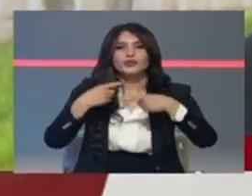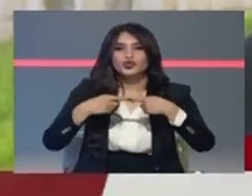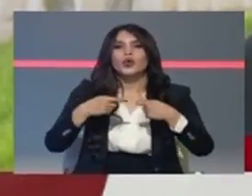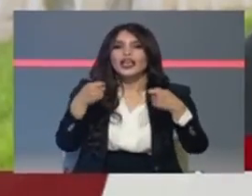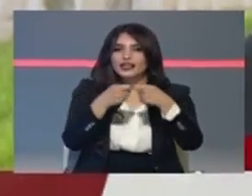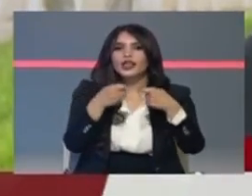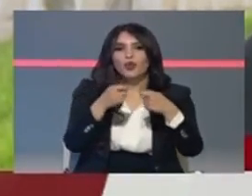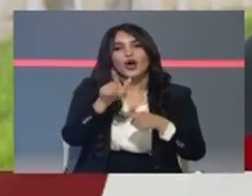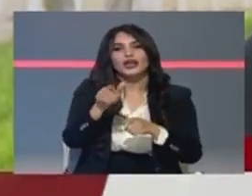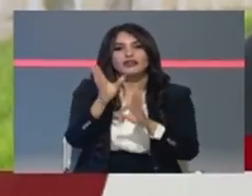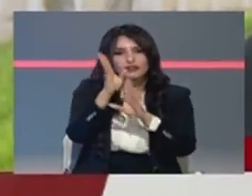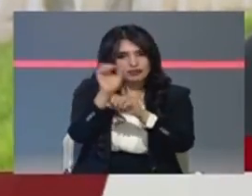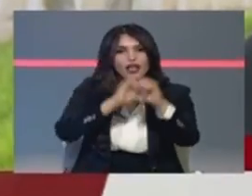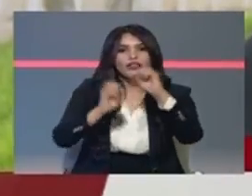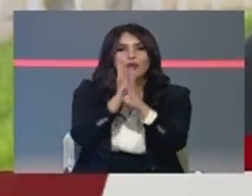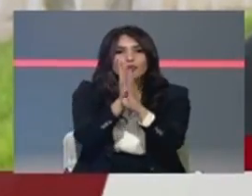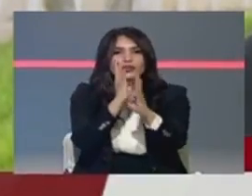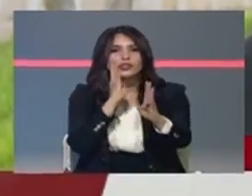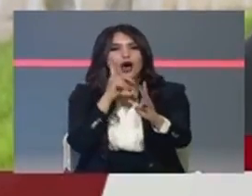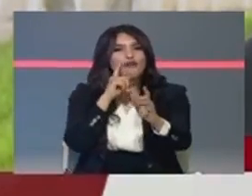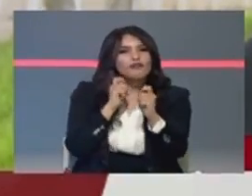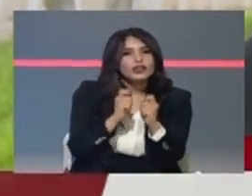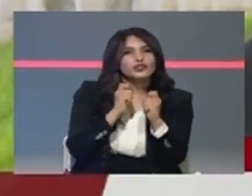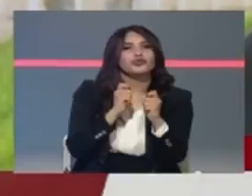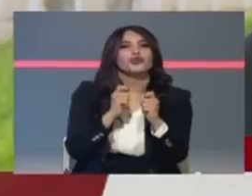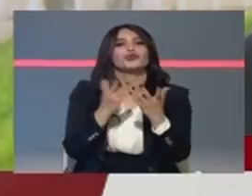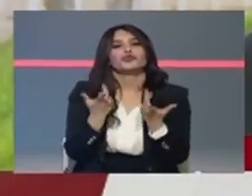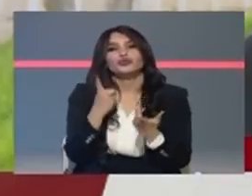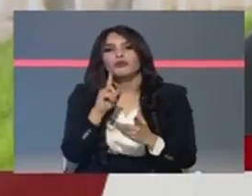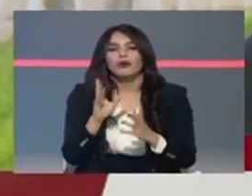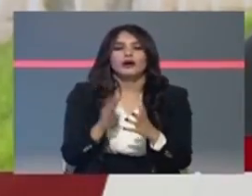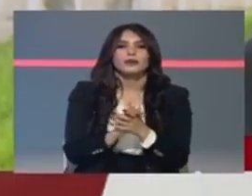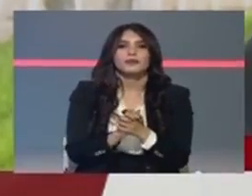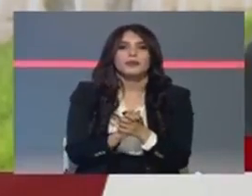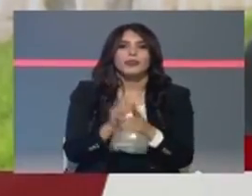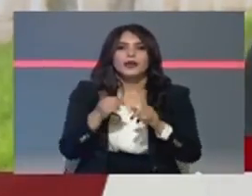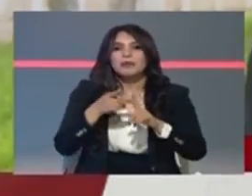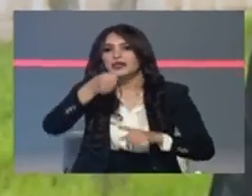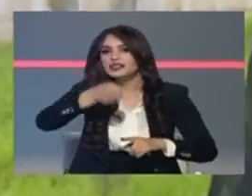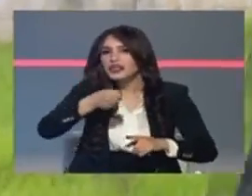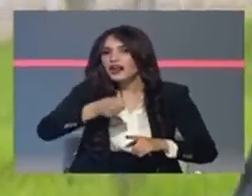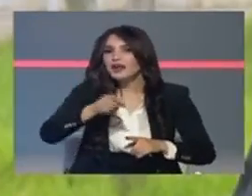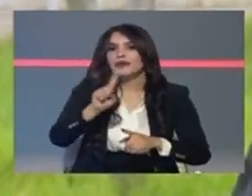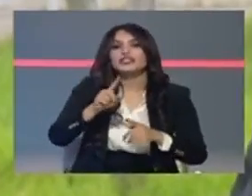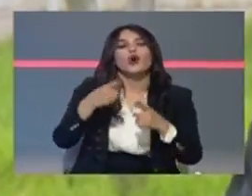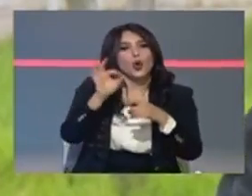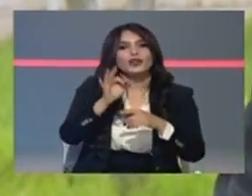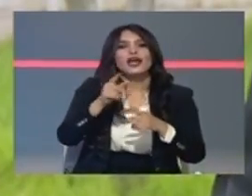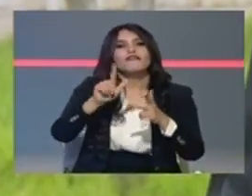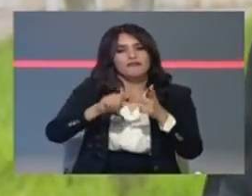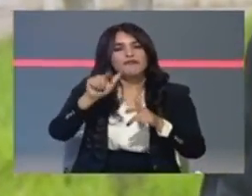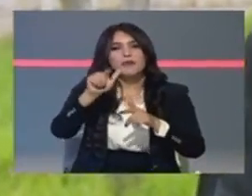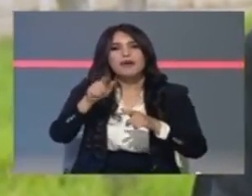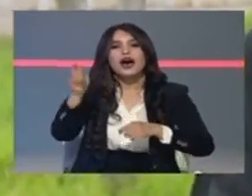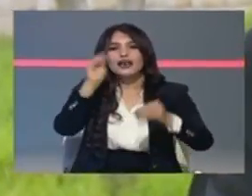صفه ولا تعلم يعني ياخذ الحذر متاعه، ولا يعني ما يغضبش الناس لما ميسلموش على بعضهم باليدين. وفي يعني ثم إعادة